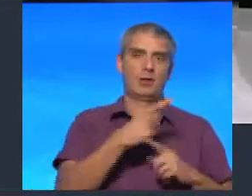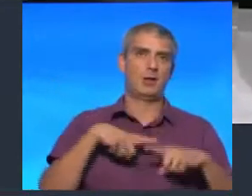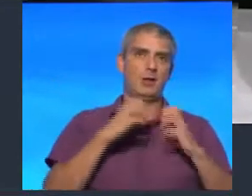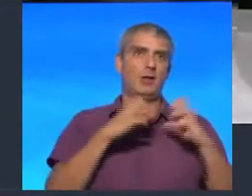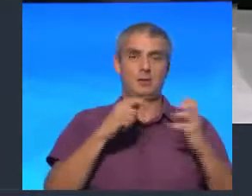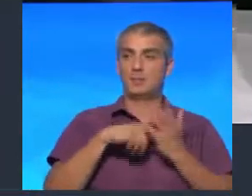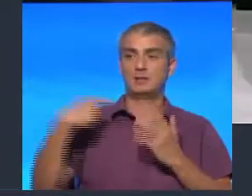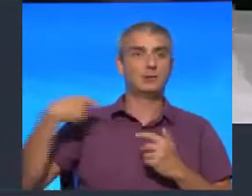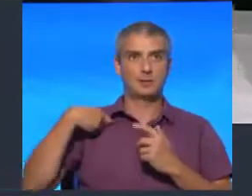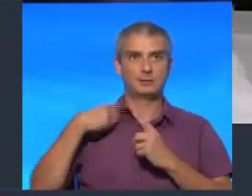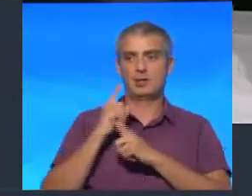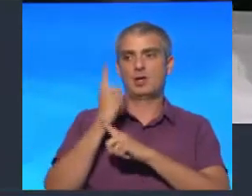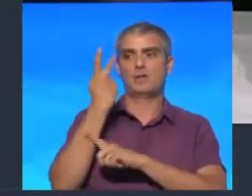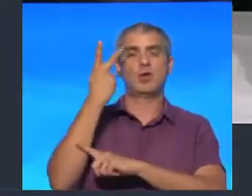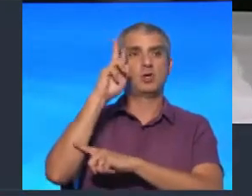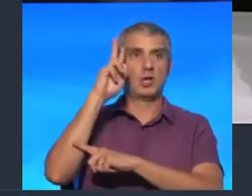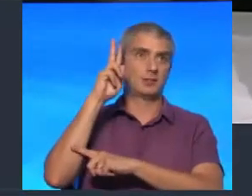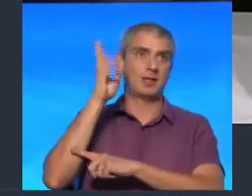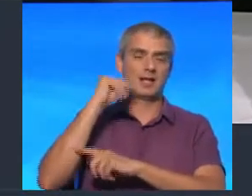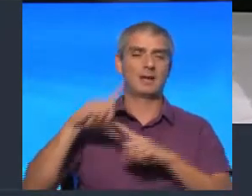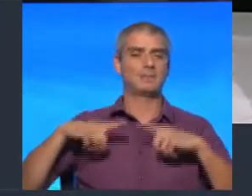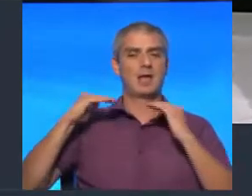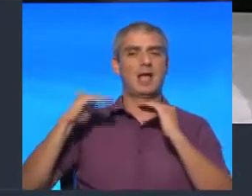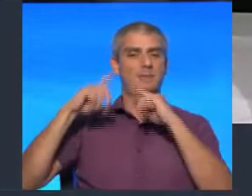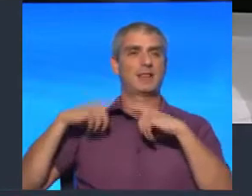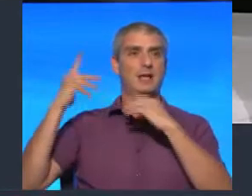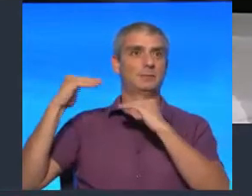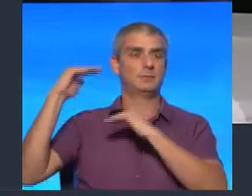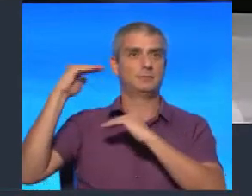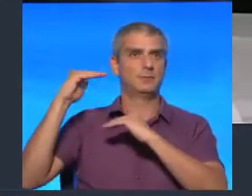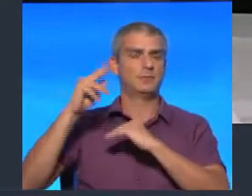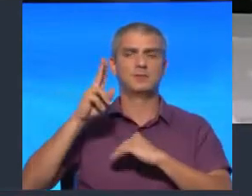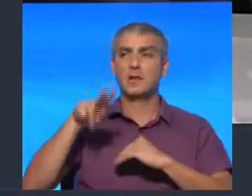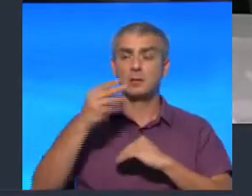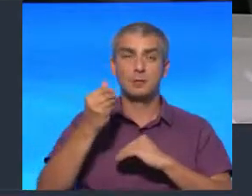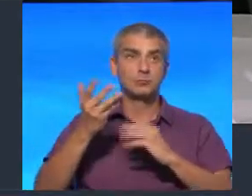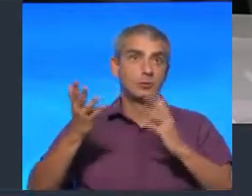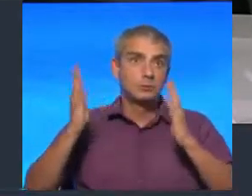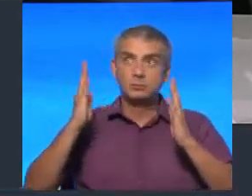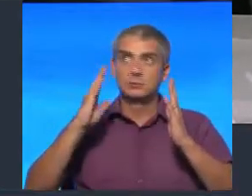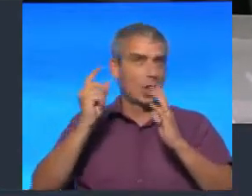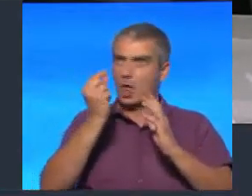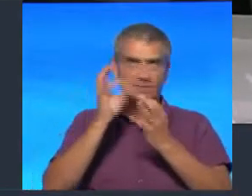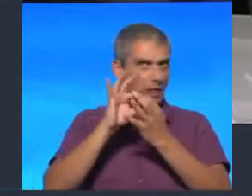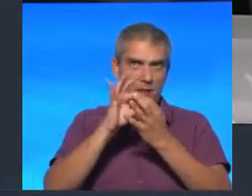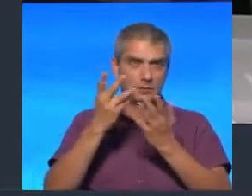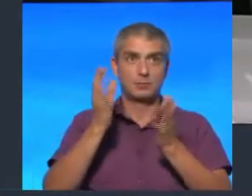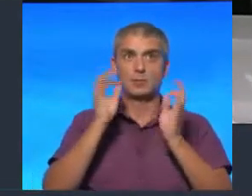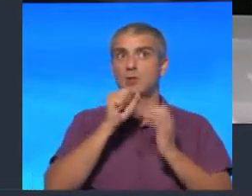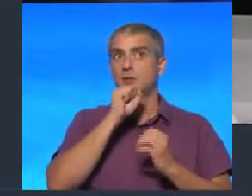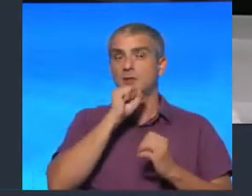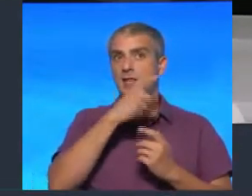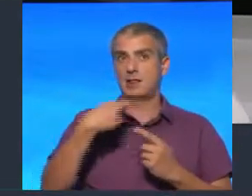שלו תהיה גבוהה יותר, וכך גם רמת החיים שלו. 2,000 שקל בחודש הם לא הבדל זניח, בייחוד בגיל שבו ההכנסה